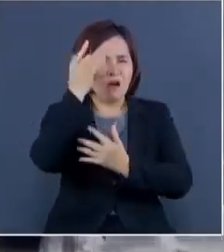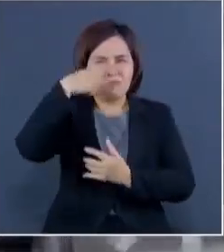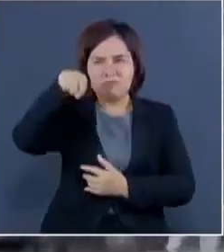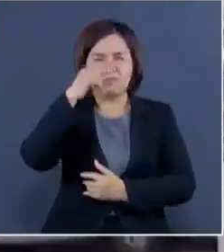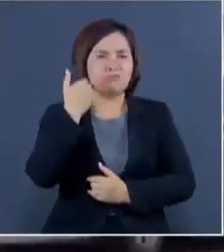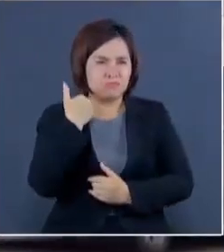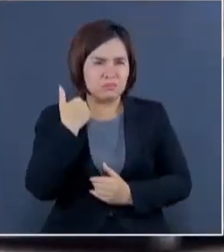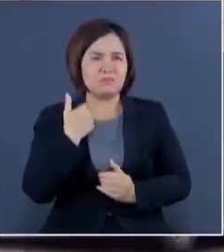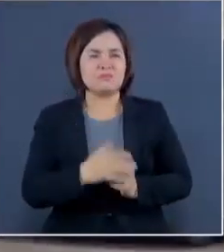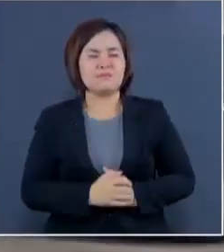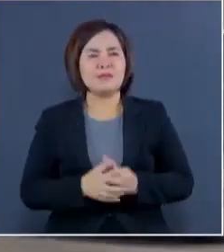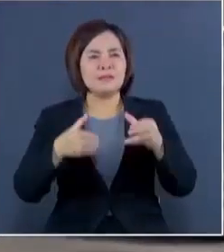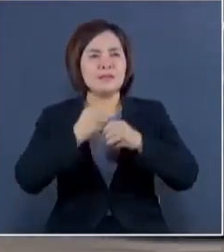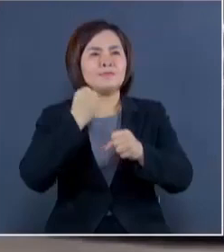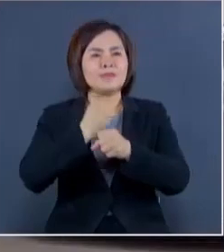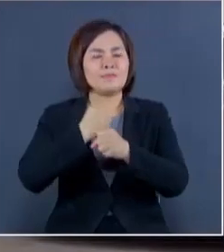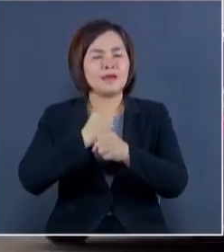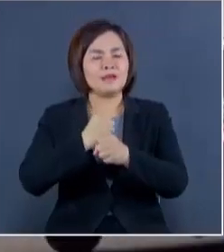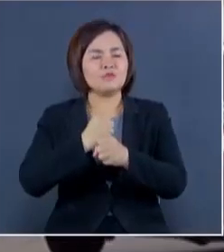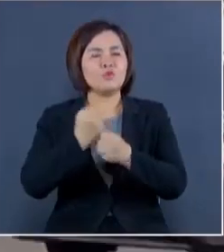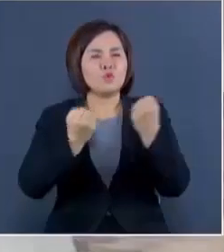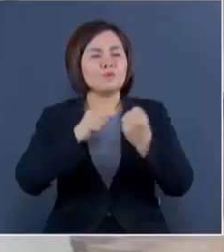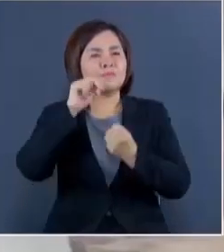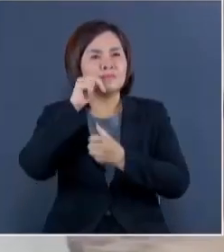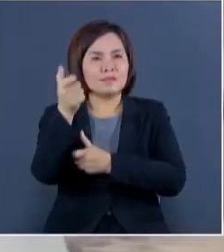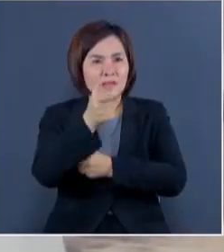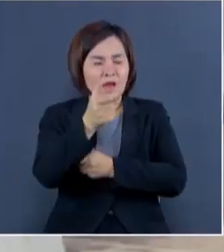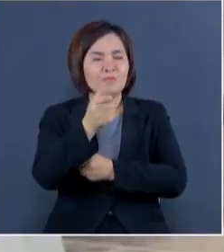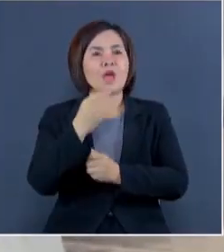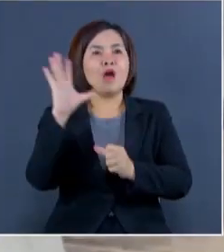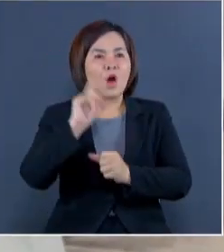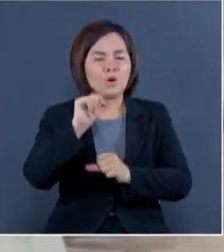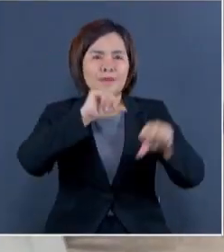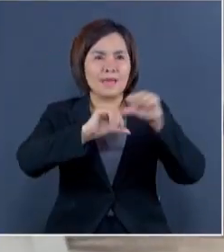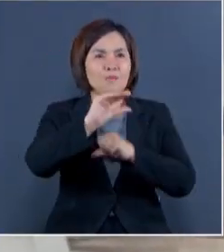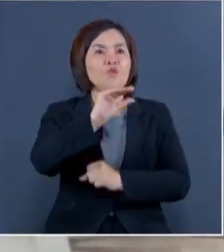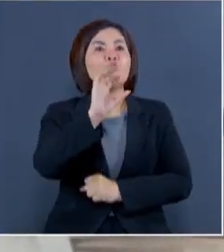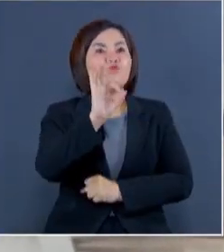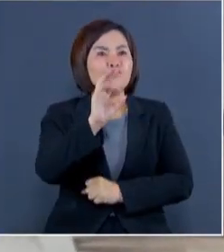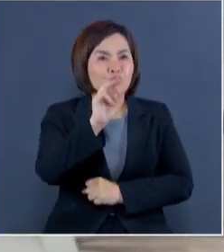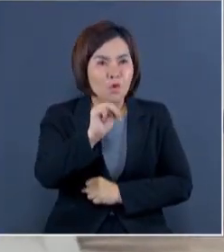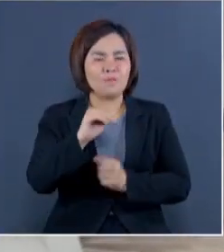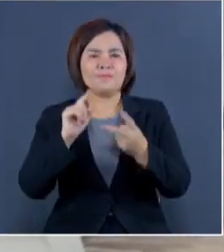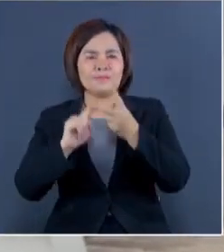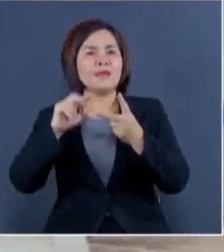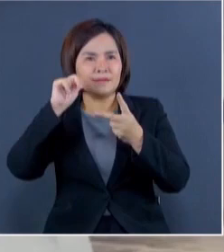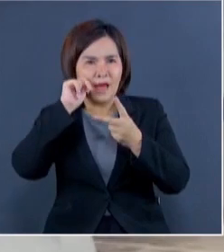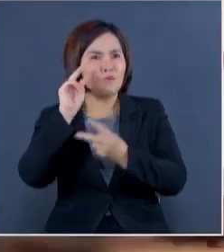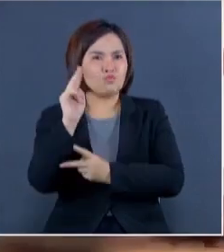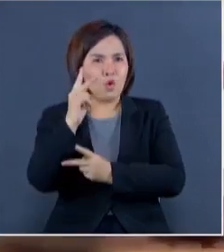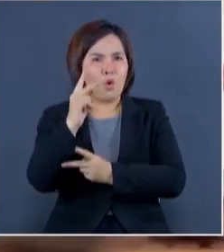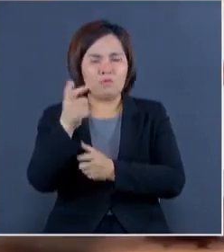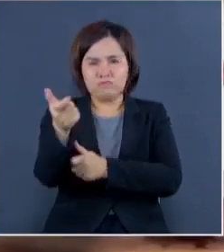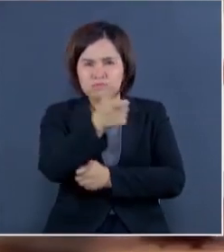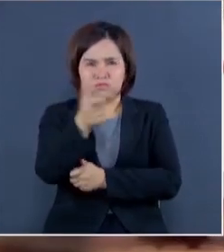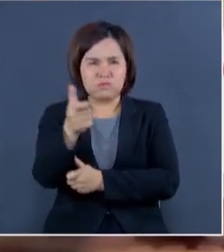ไปด้วยเจ้าหน้าที่ดับเพลิงต้องใช้โฟมแล้วก็น้ำฉีดถังน้ำยาเคมีขนาด200 ลิตรครับที่อยู่ด้านในโรงงานเพื่อสกั